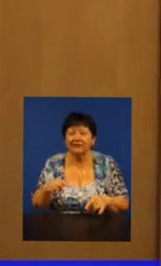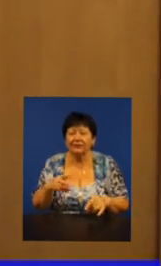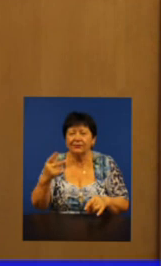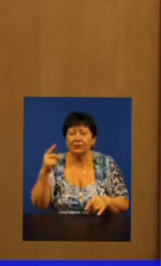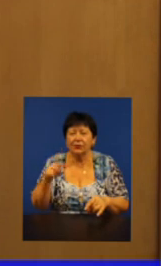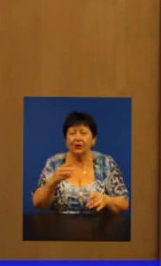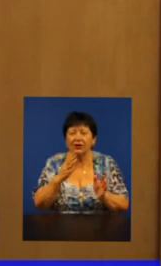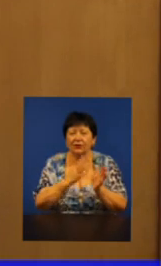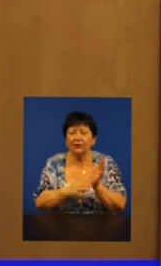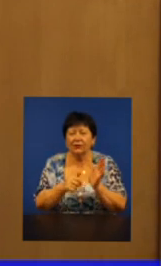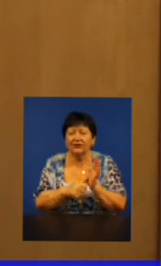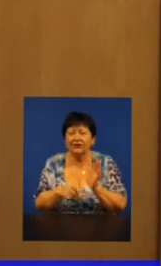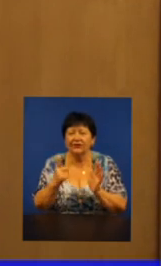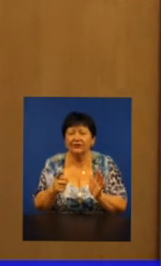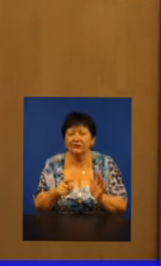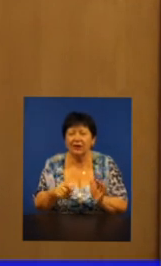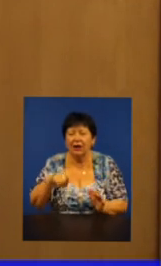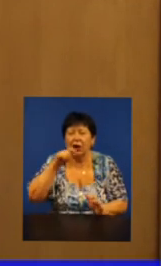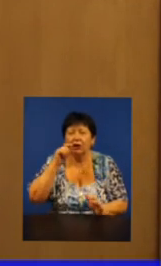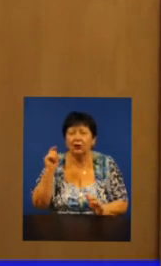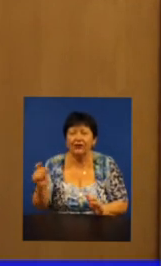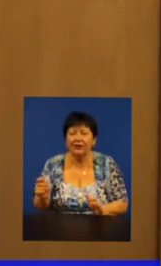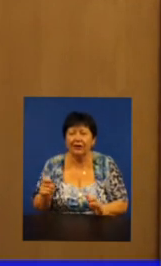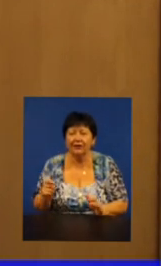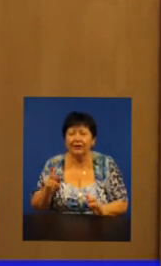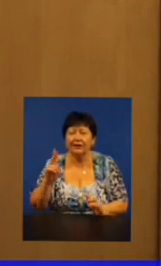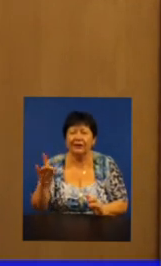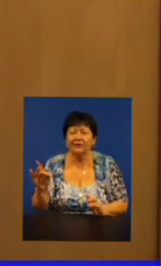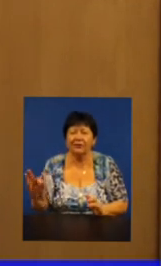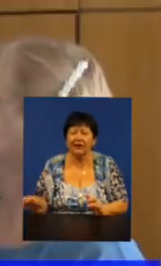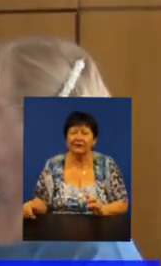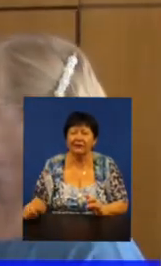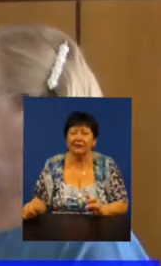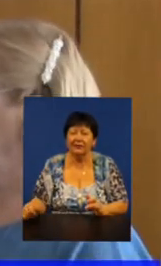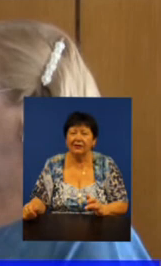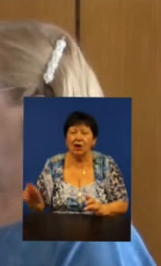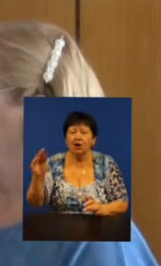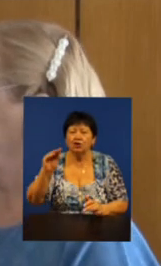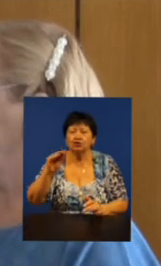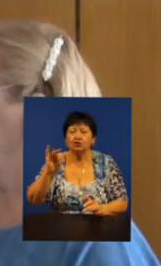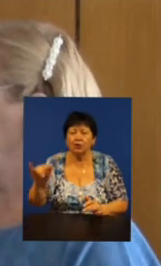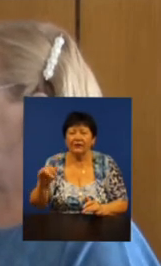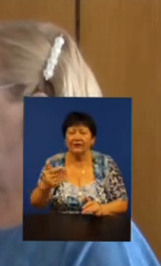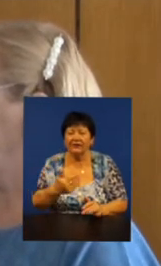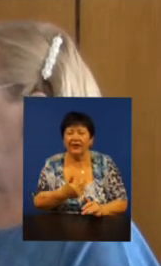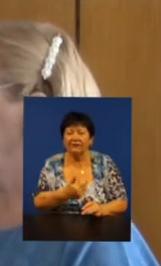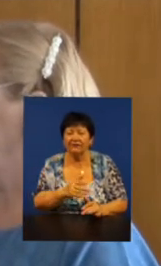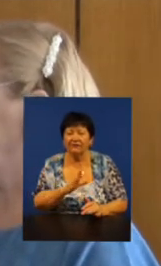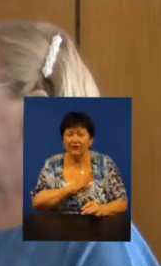30 mai 1961, în Rusia, Красноярск. Жу се фил